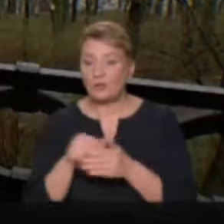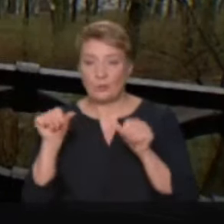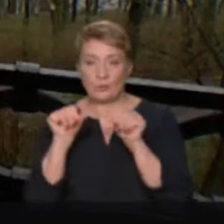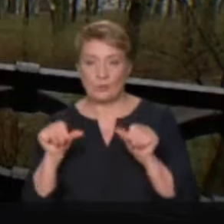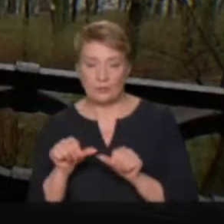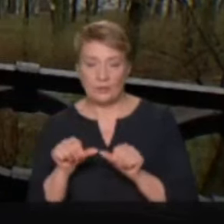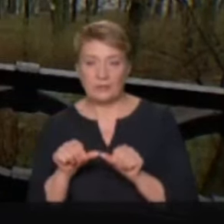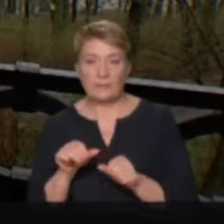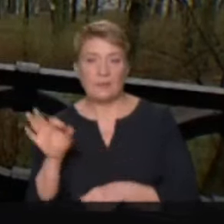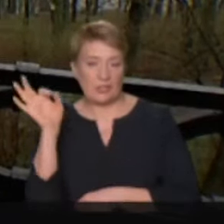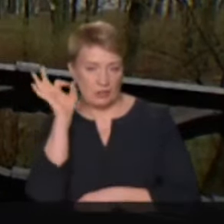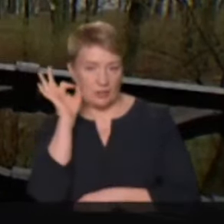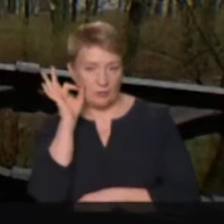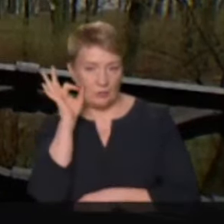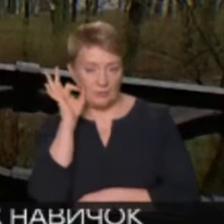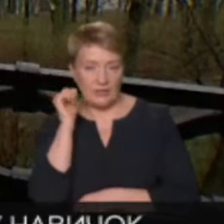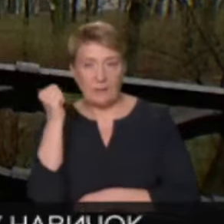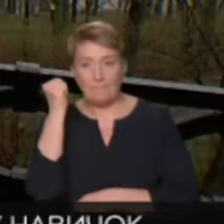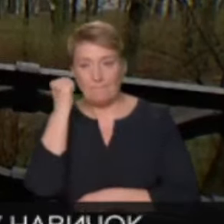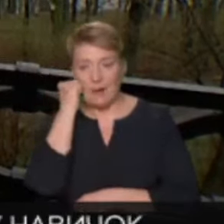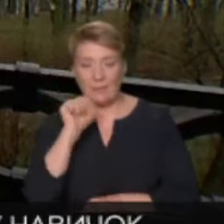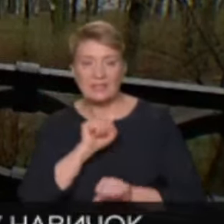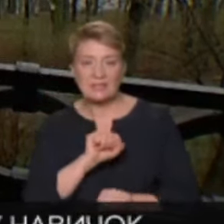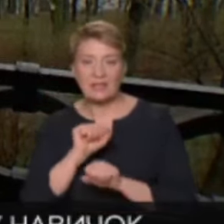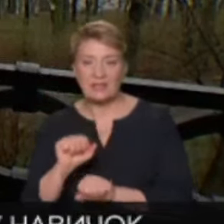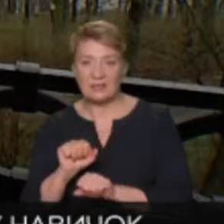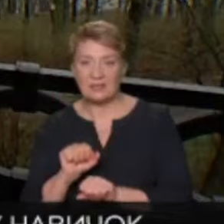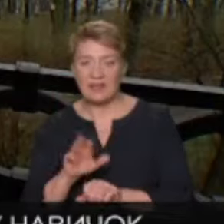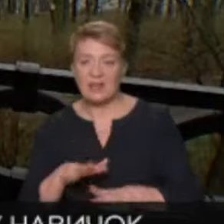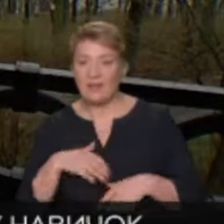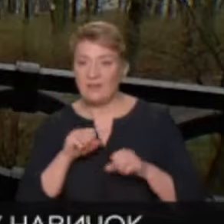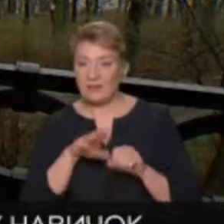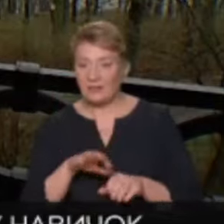вшановуйте пам'ять наших захисників і віддавайте шану тим, хто зараз воює.